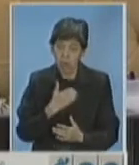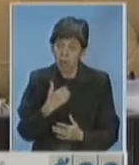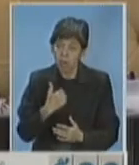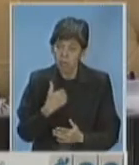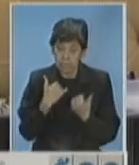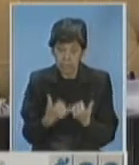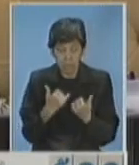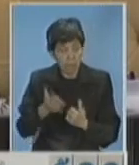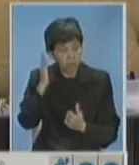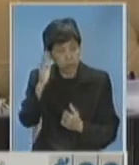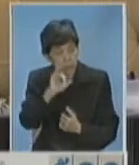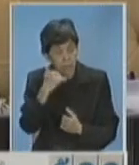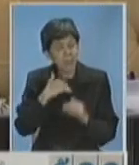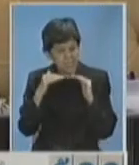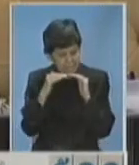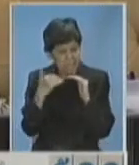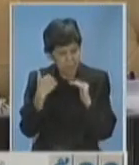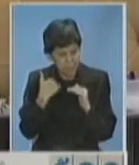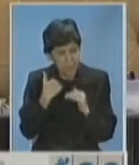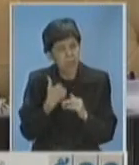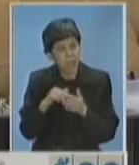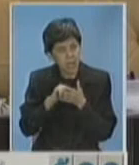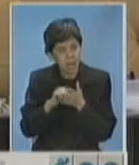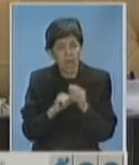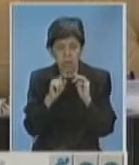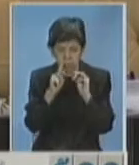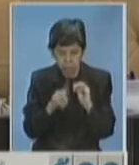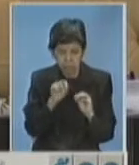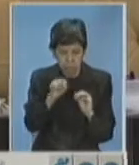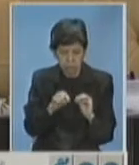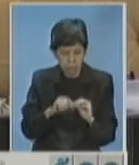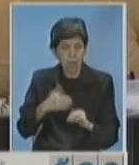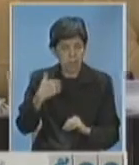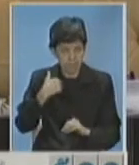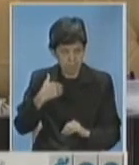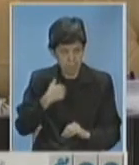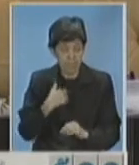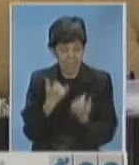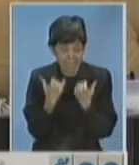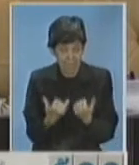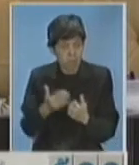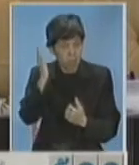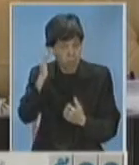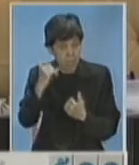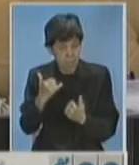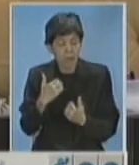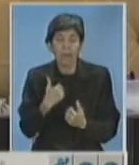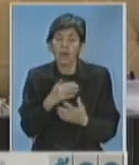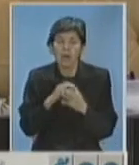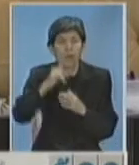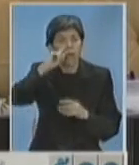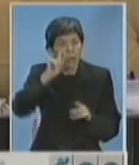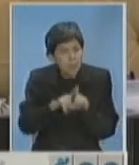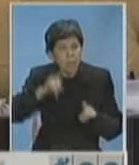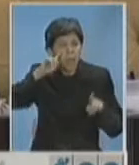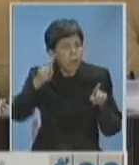านยังไม่ได้อภิปรายท่านก็ยังมีสิทธิ์เพราะท่านสงวนไว้มาตราอื่นๆอยู่นะครับเพียงแต่ประเด็นที่อภิปรายไว้แล้วเนี่ยจะไปพูดซ้ำอีก